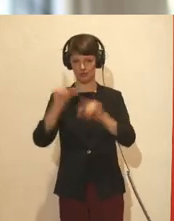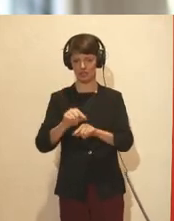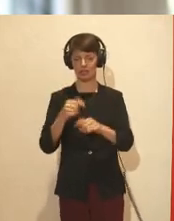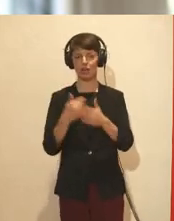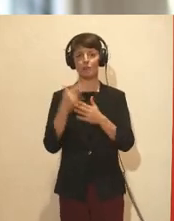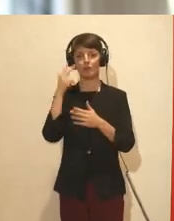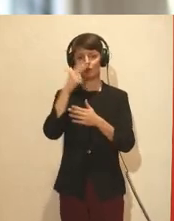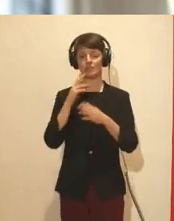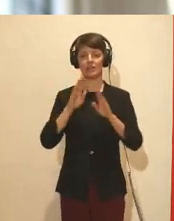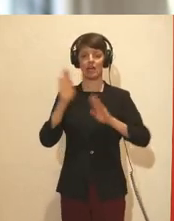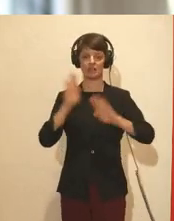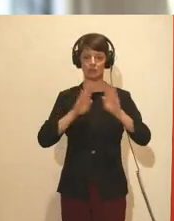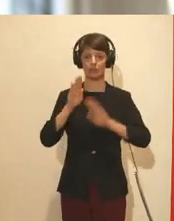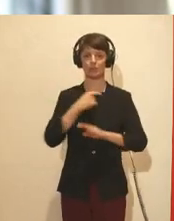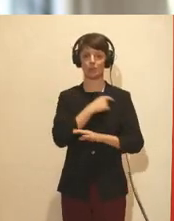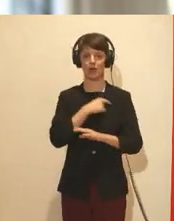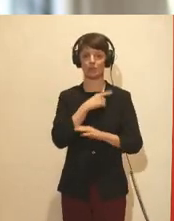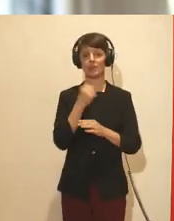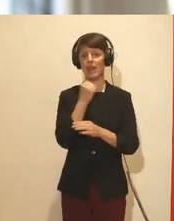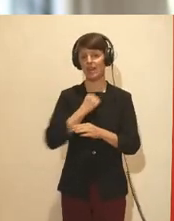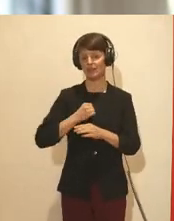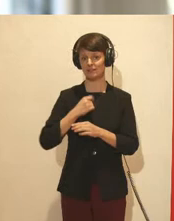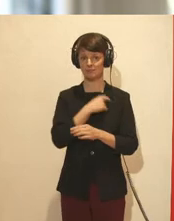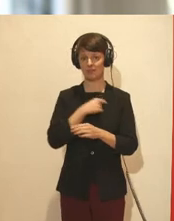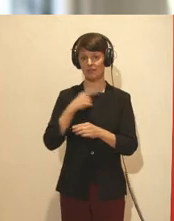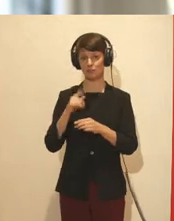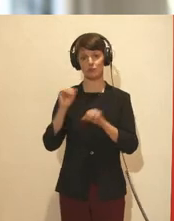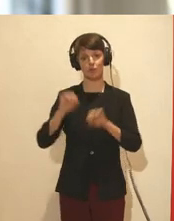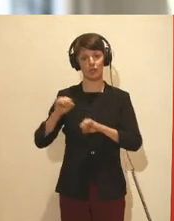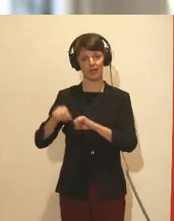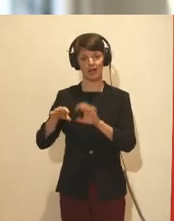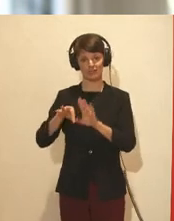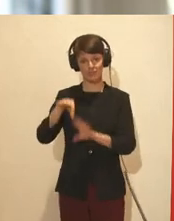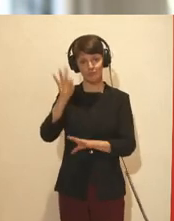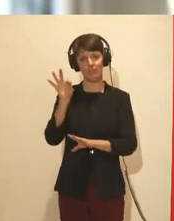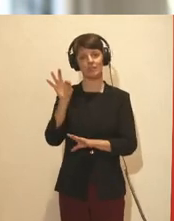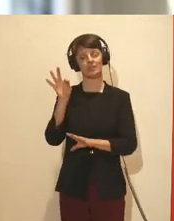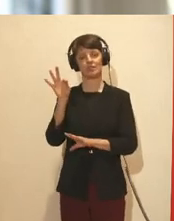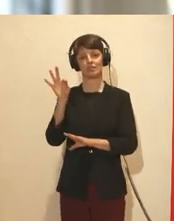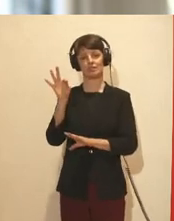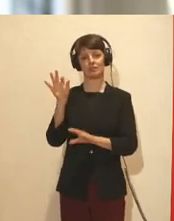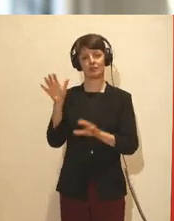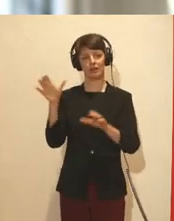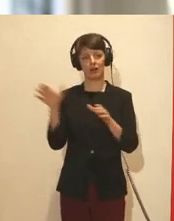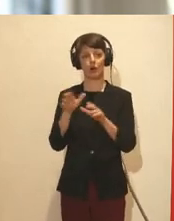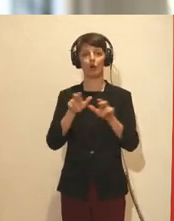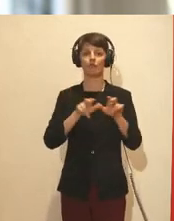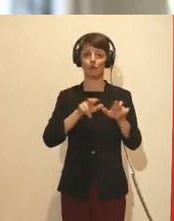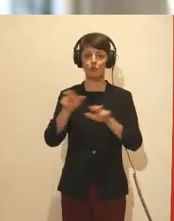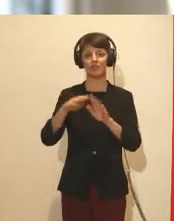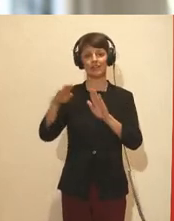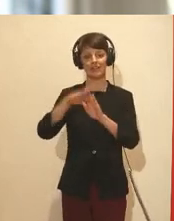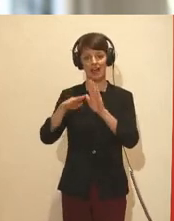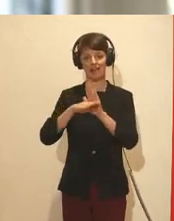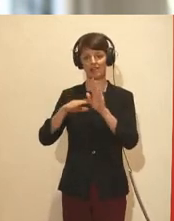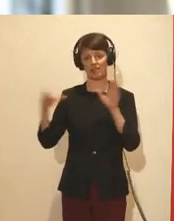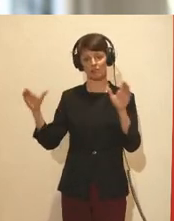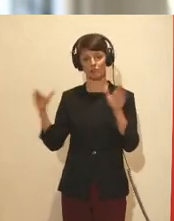mit der linkspartei keine möglichkeit schritten müssen eine wirtschaftlich führen